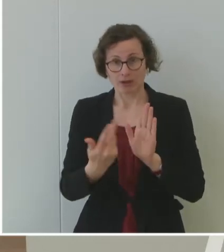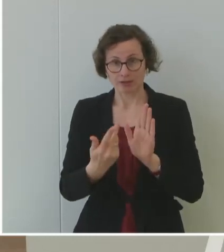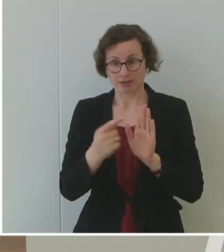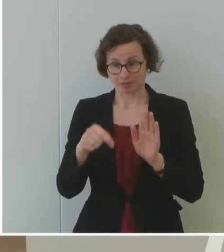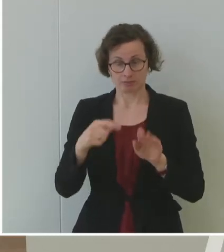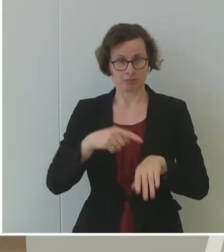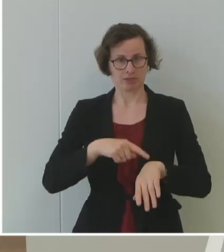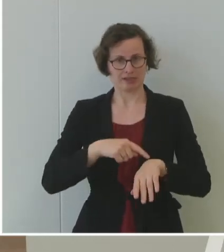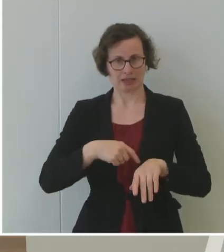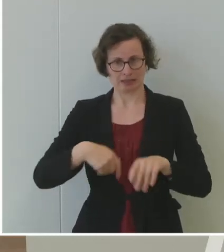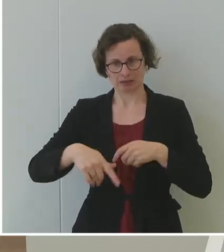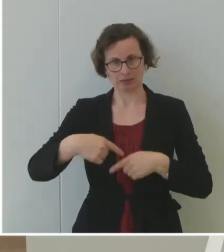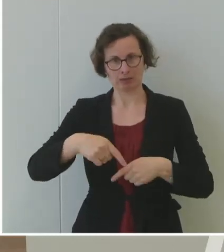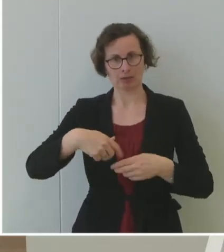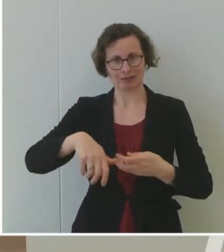Krise